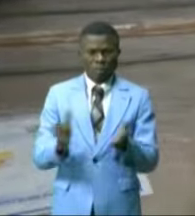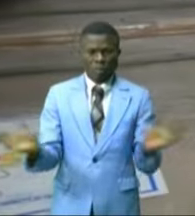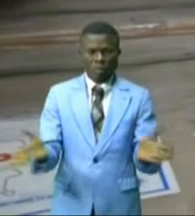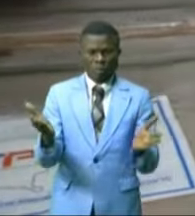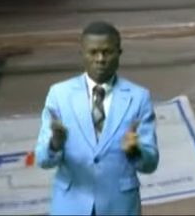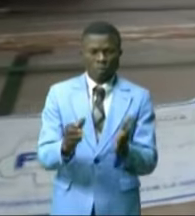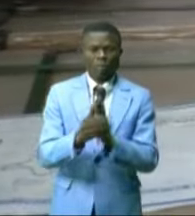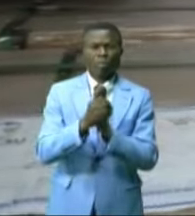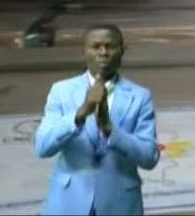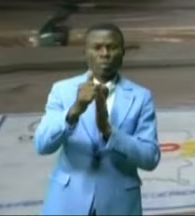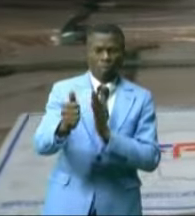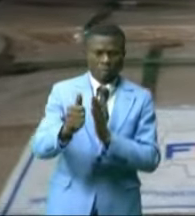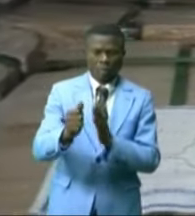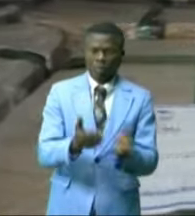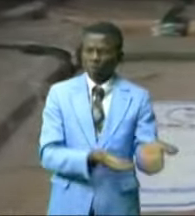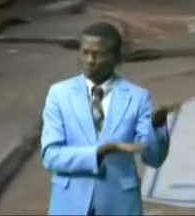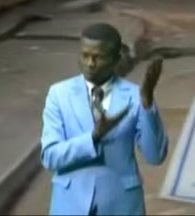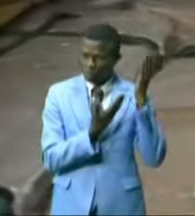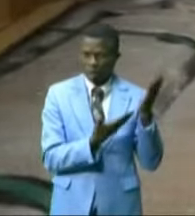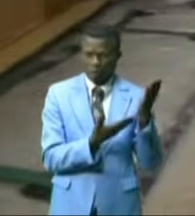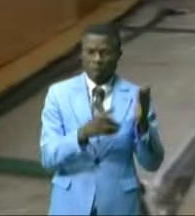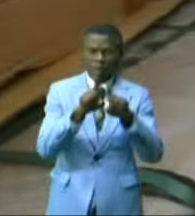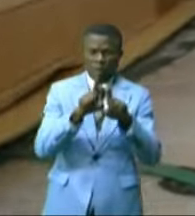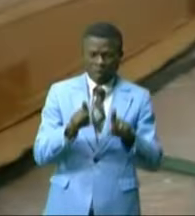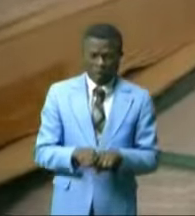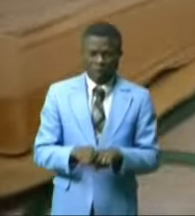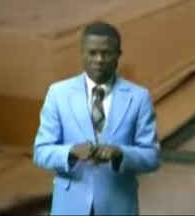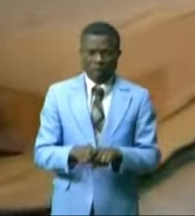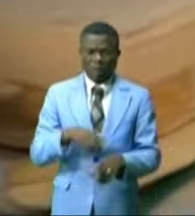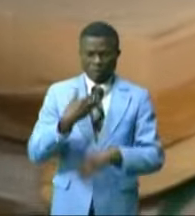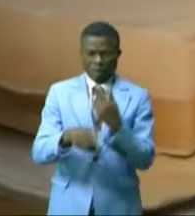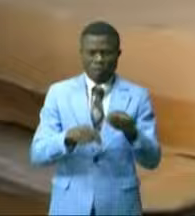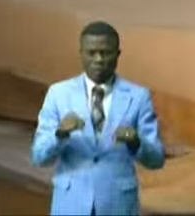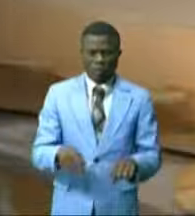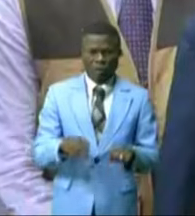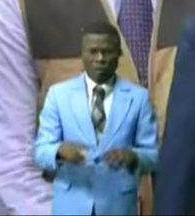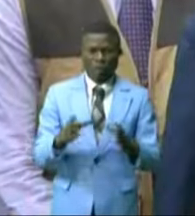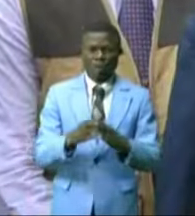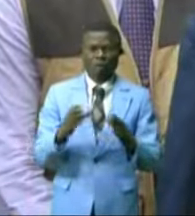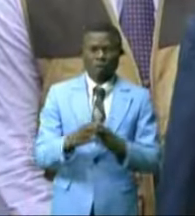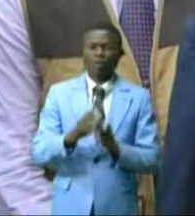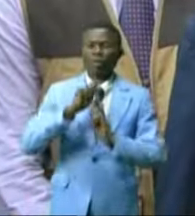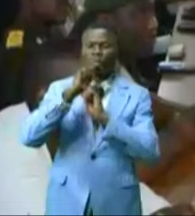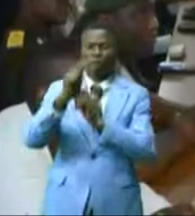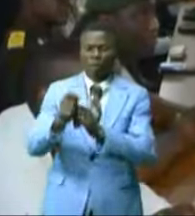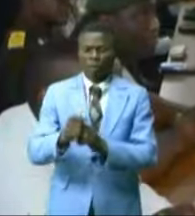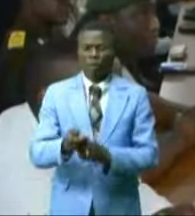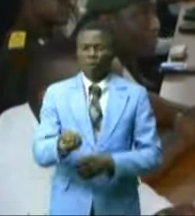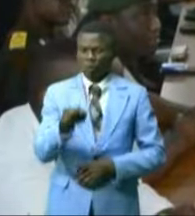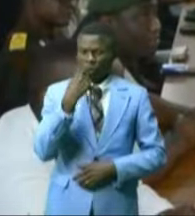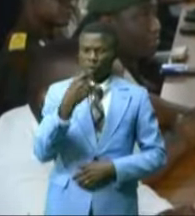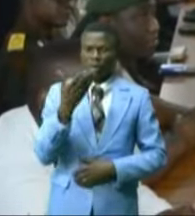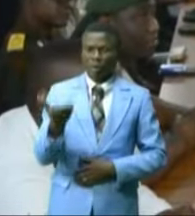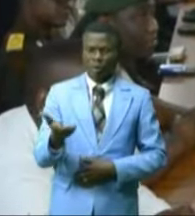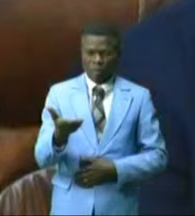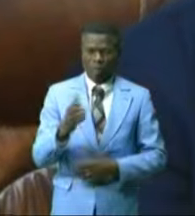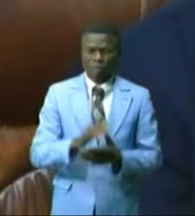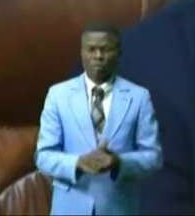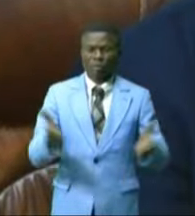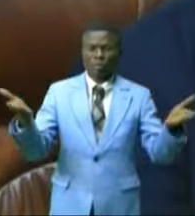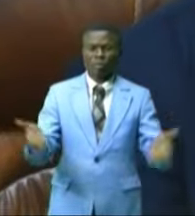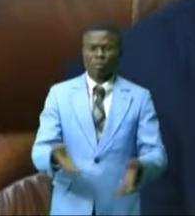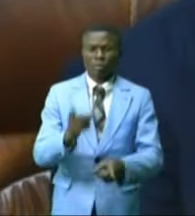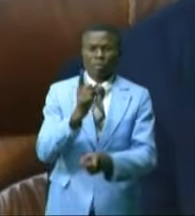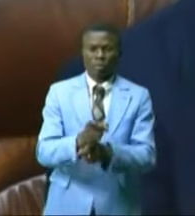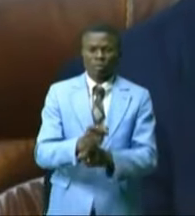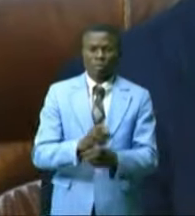la qualité qui est important et qui a été donc effectué aujourd'hui avec ce don en équipement médicaux. Une présence justifiée pour